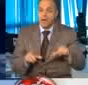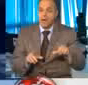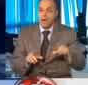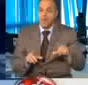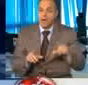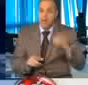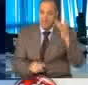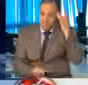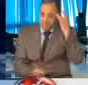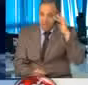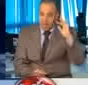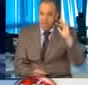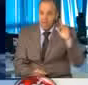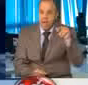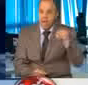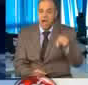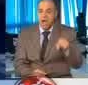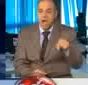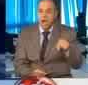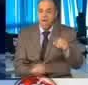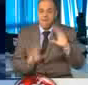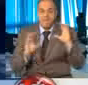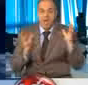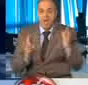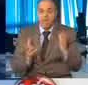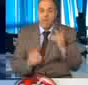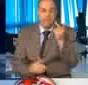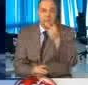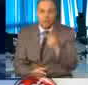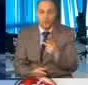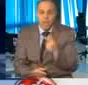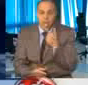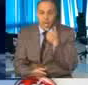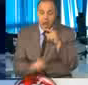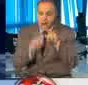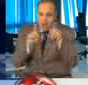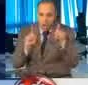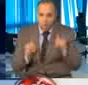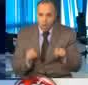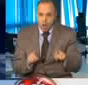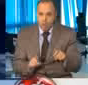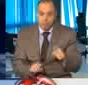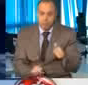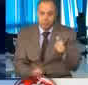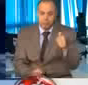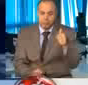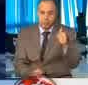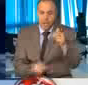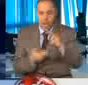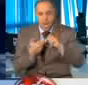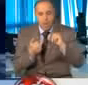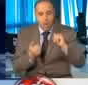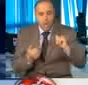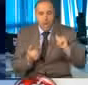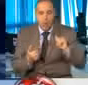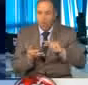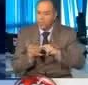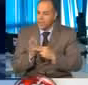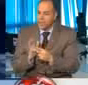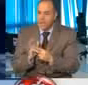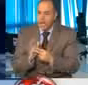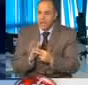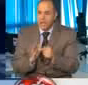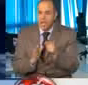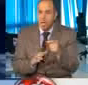في أخبار الثقافة، وفي أحد الفضاءات التشكيلية لوحات امتزجت فيها الألوان والتقنيات